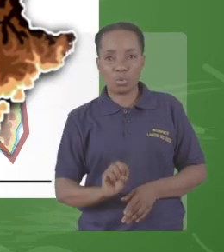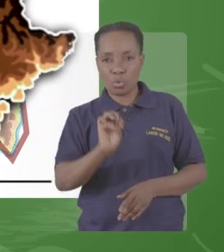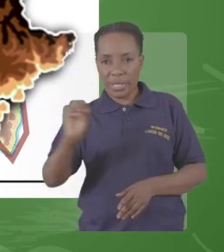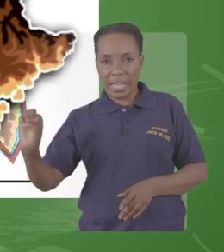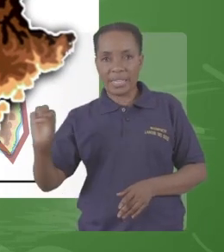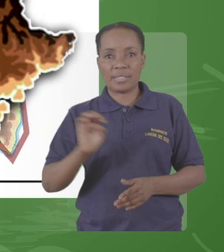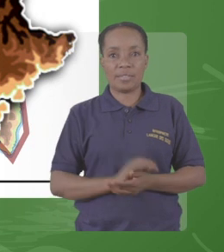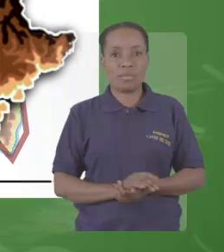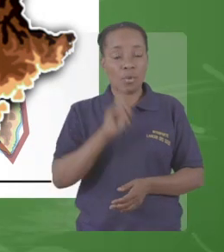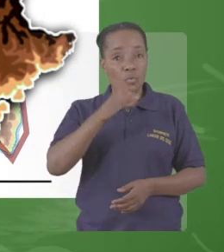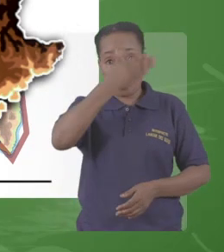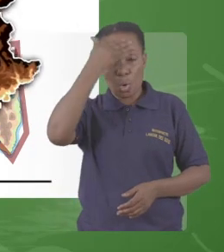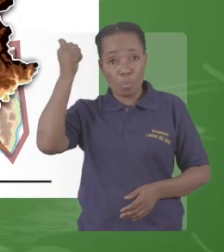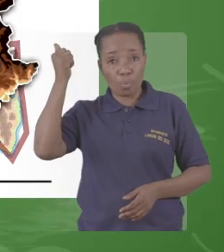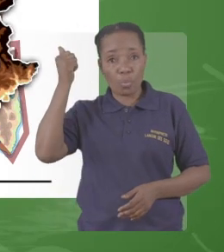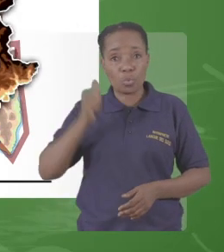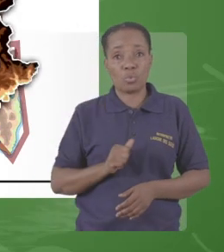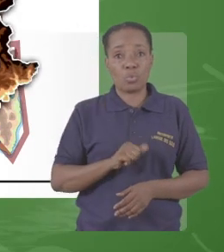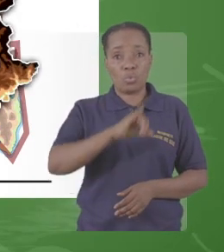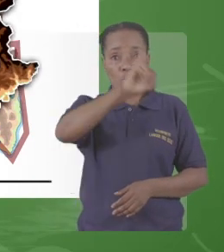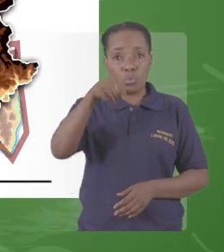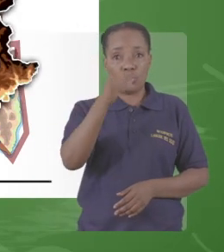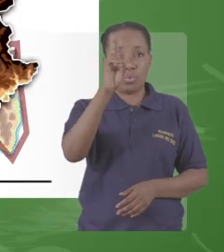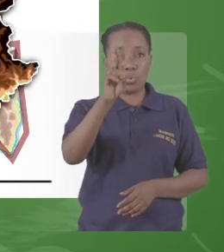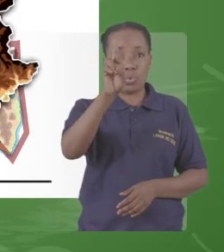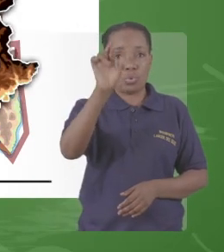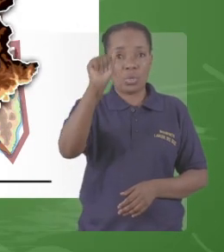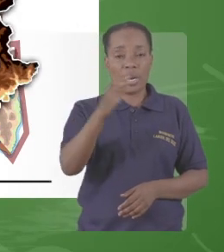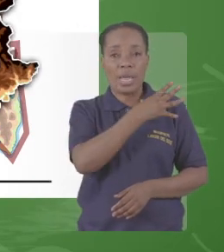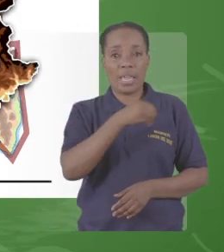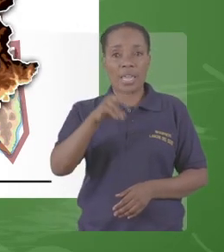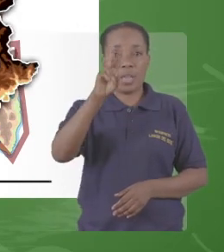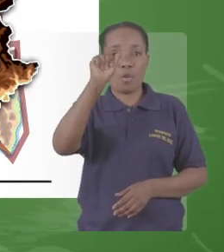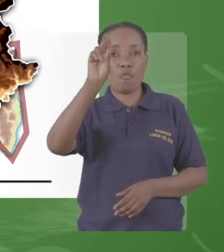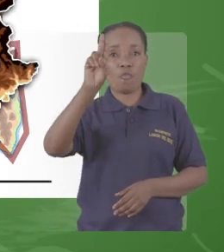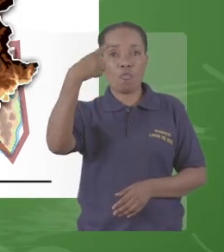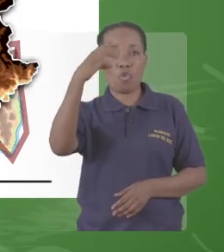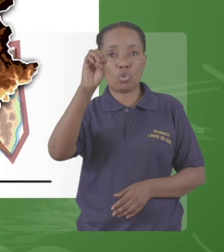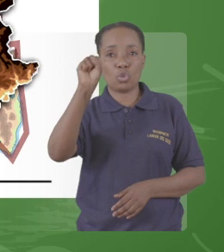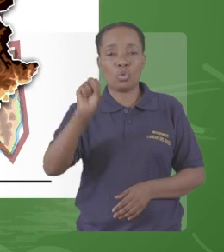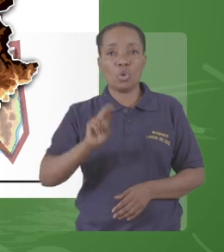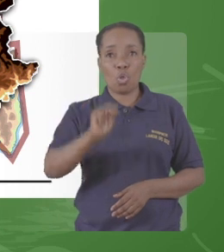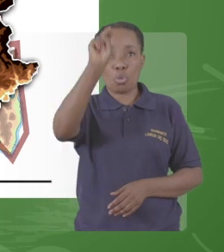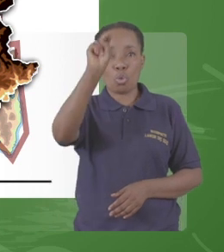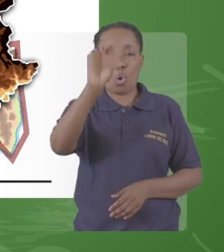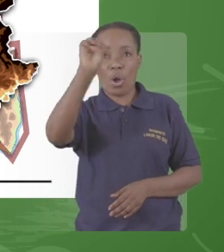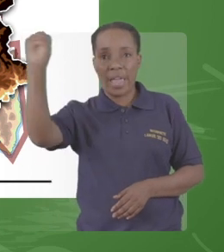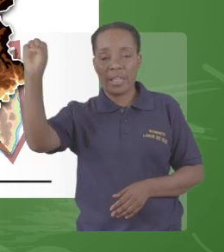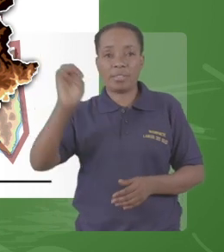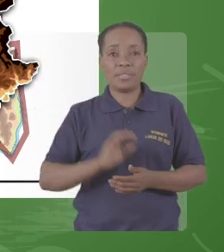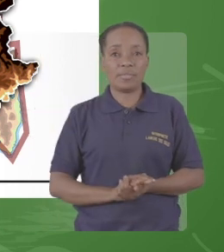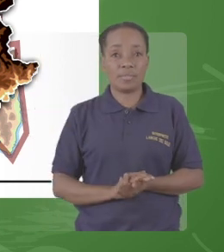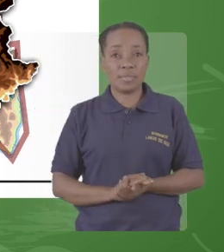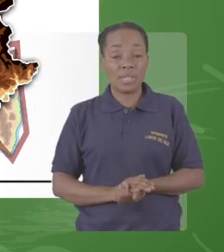sans oublier le Jura et les Vosges au nord-est. Ces montagnes